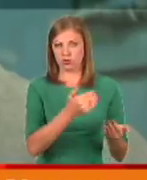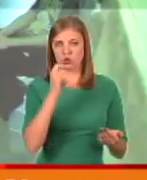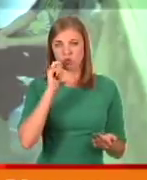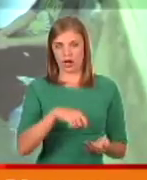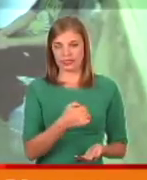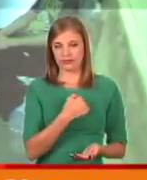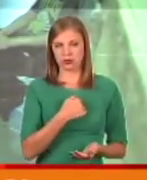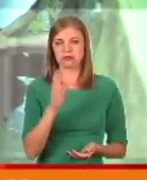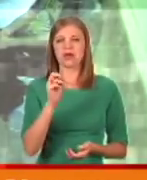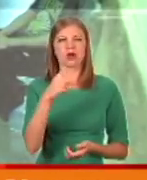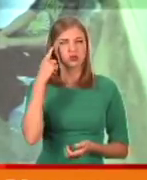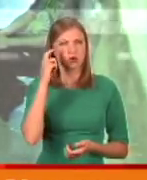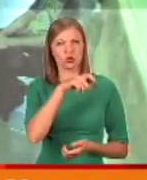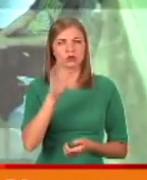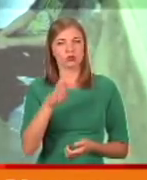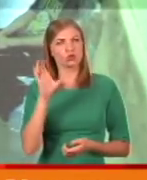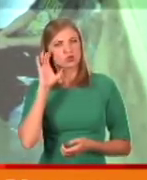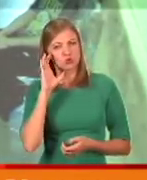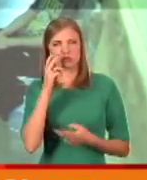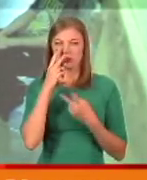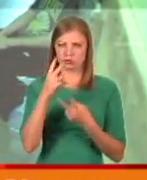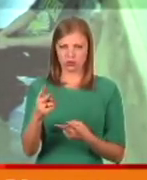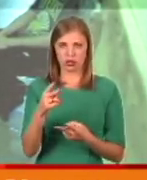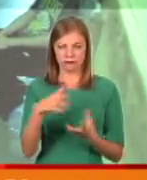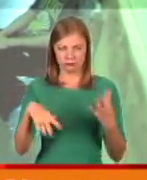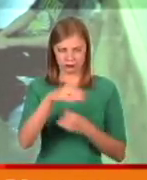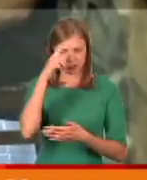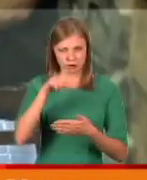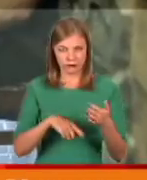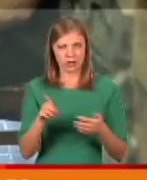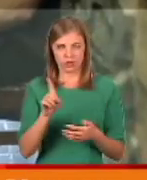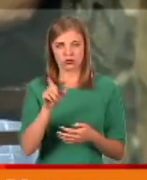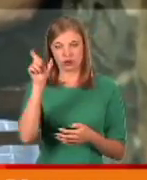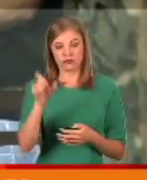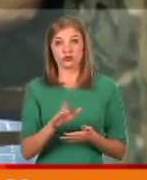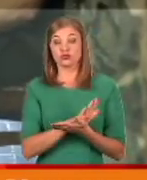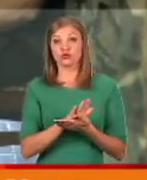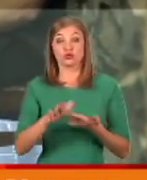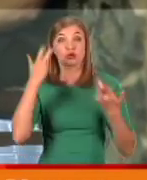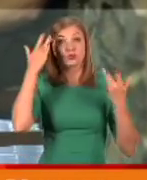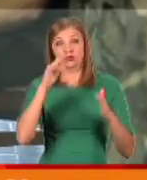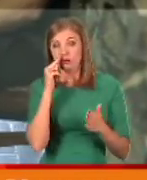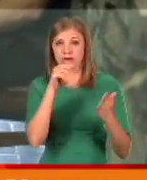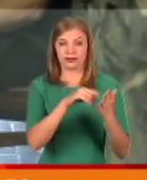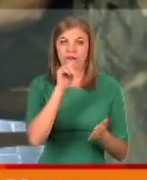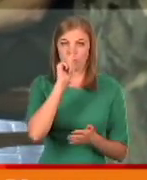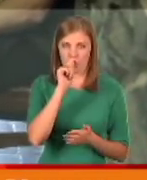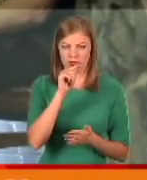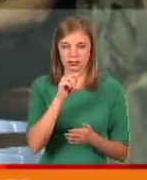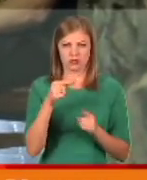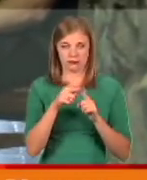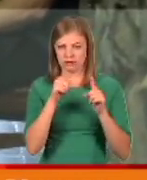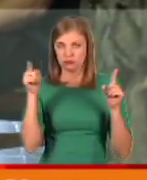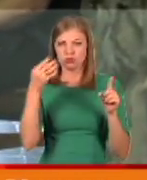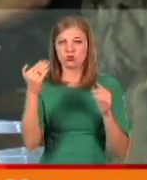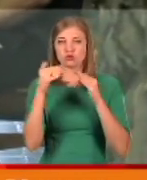украинских военных. Как вы думаете, люди, которые будут слушать это и смотреть интервью, не поверят, что вы оказались случайно в Луганске, приехав